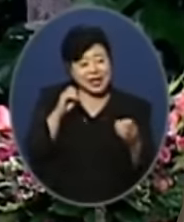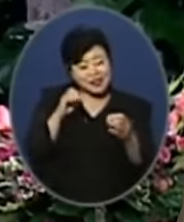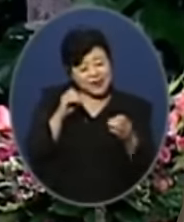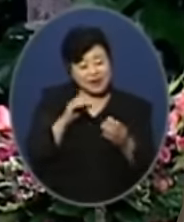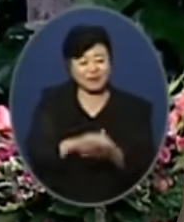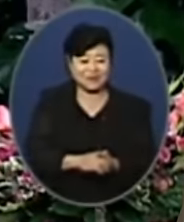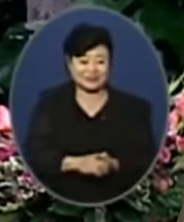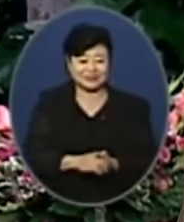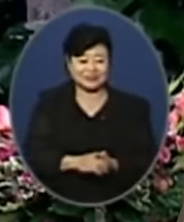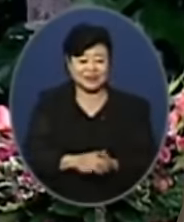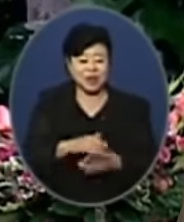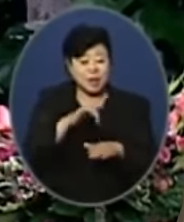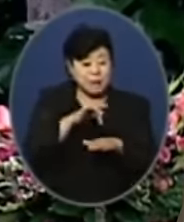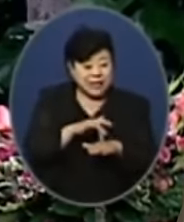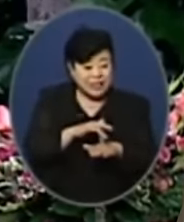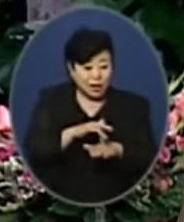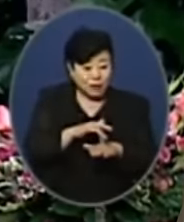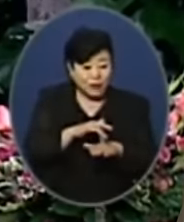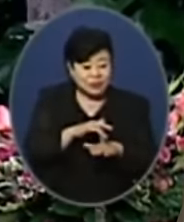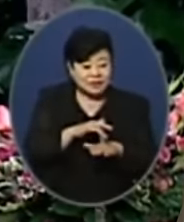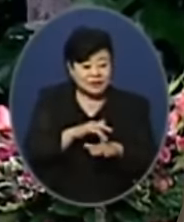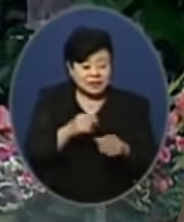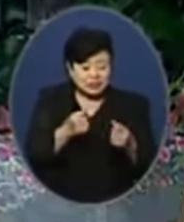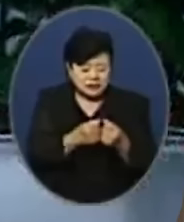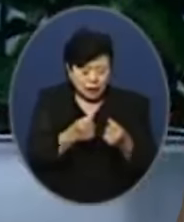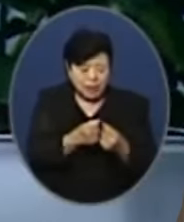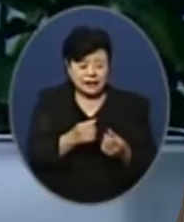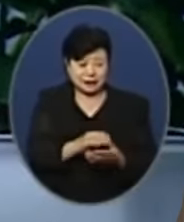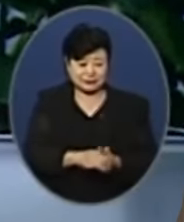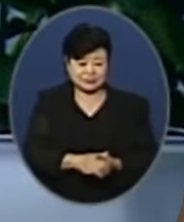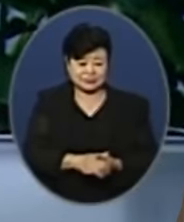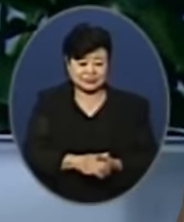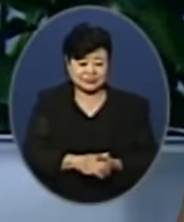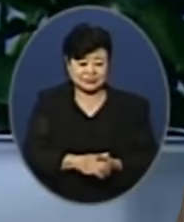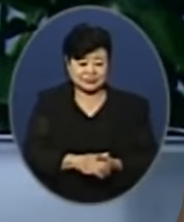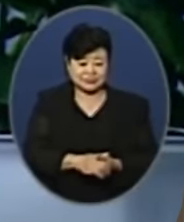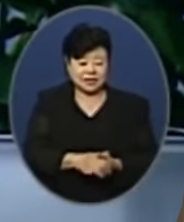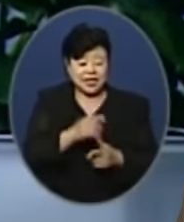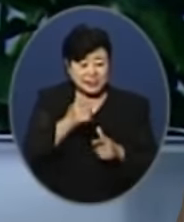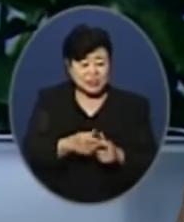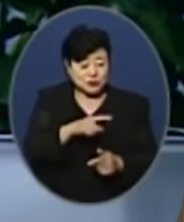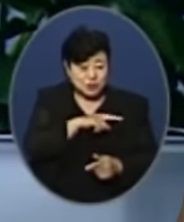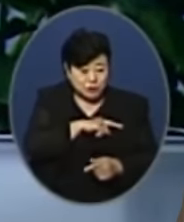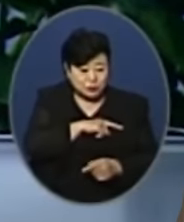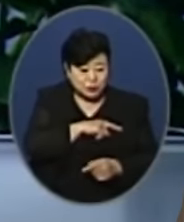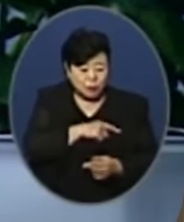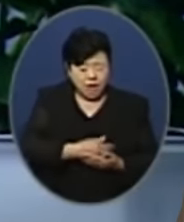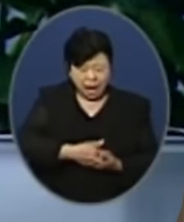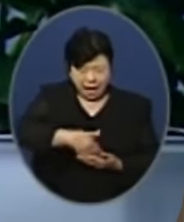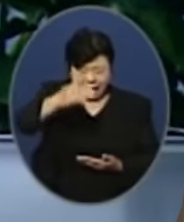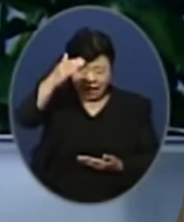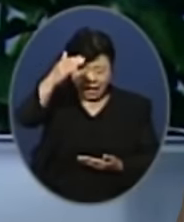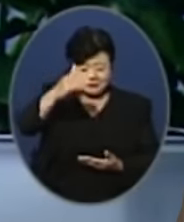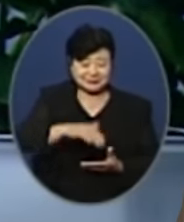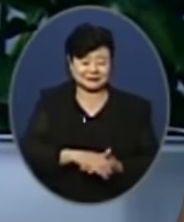되고 마귀하고는 싸워야 되는 것입니다. 예수 이름으로 명하노니 물러갈지어다.